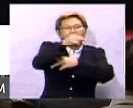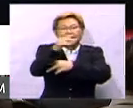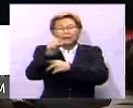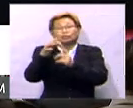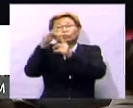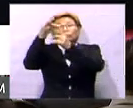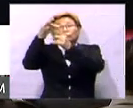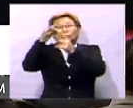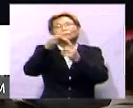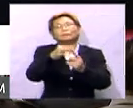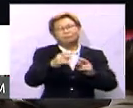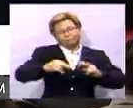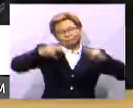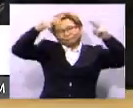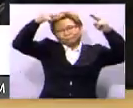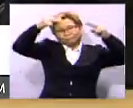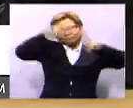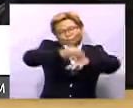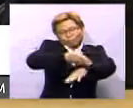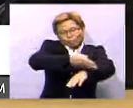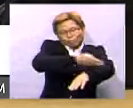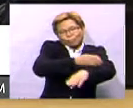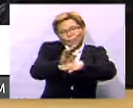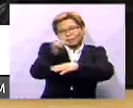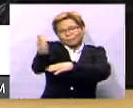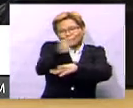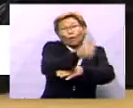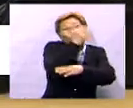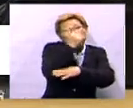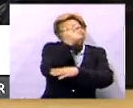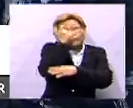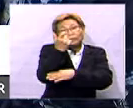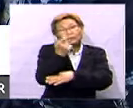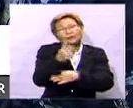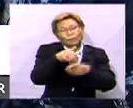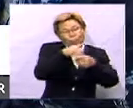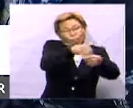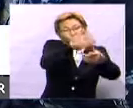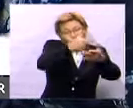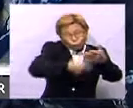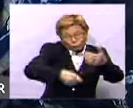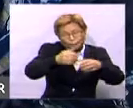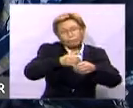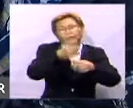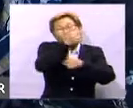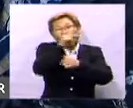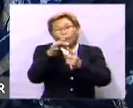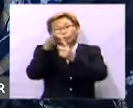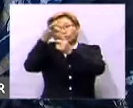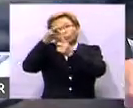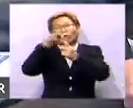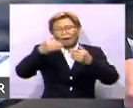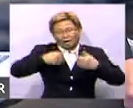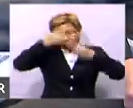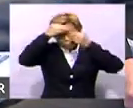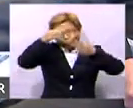sederhana PKS, meningkatkan prestasi perniagaan masing-masing. Ini kerana lanjutan insentif cukai hub utama yang turut diumumkan